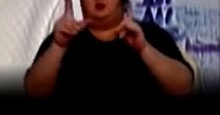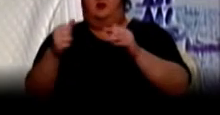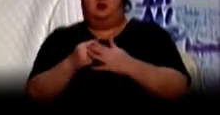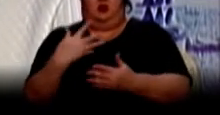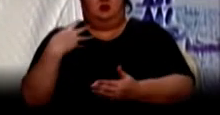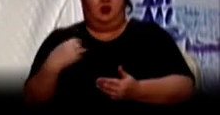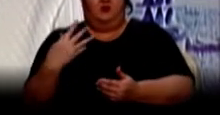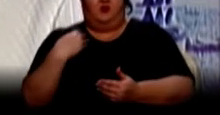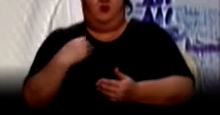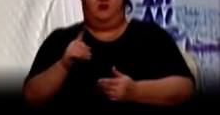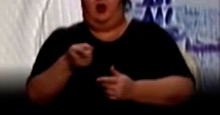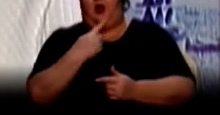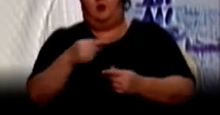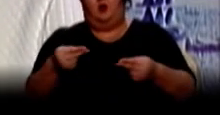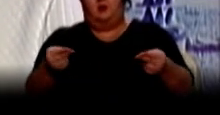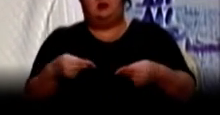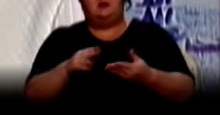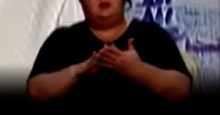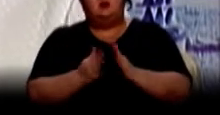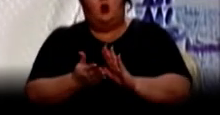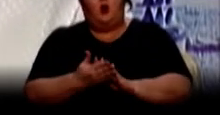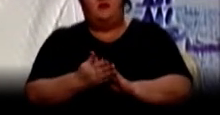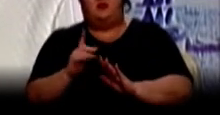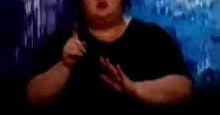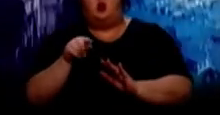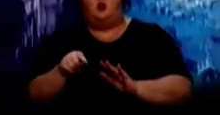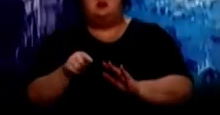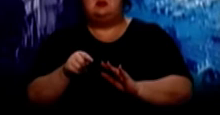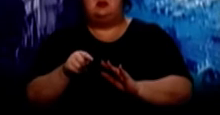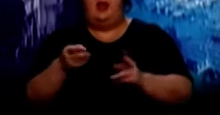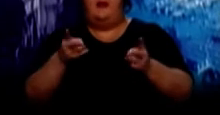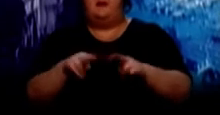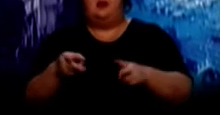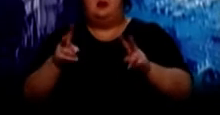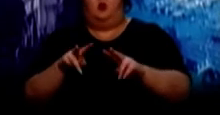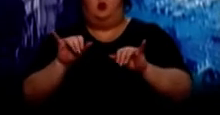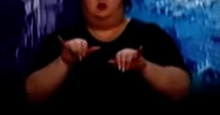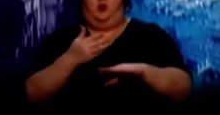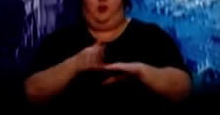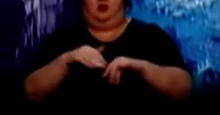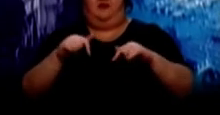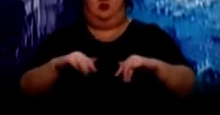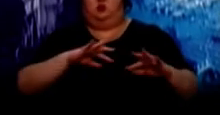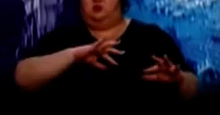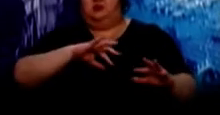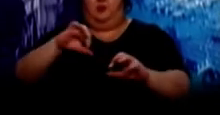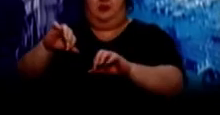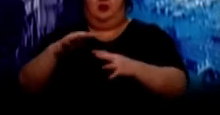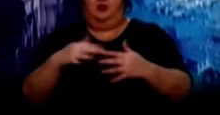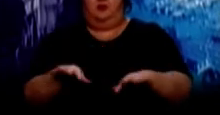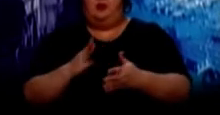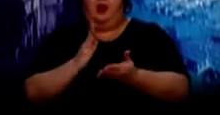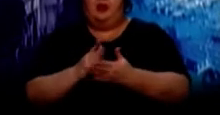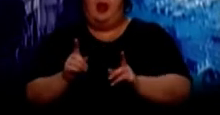ці відходи, або заключатиме договір, щоб ці небезпечні відходи в Полтави забирали. Є такий мобільний